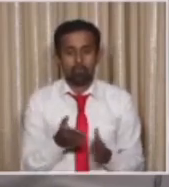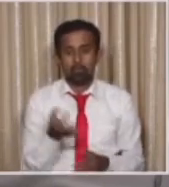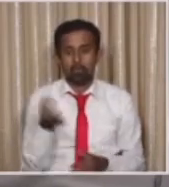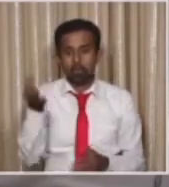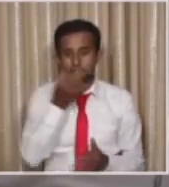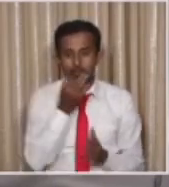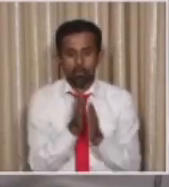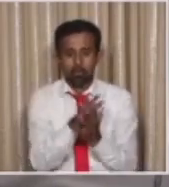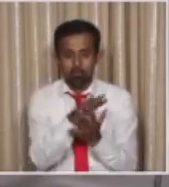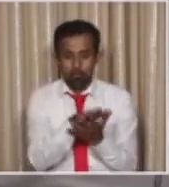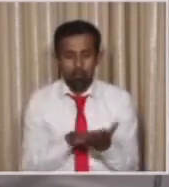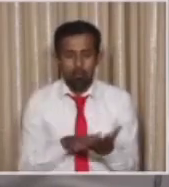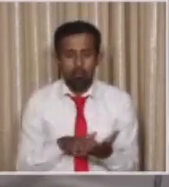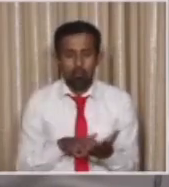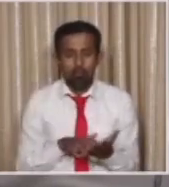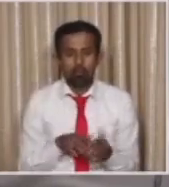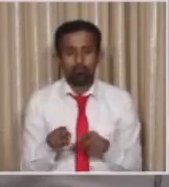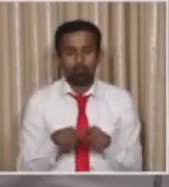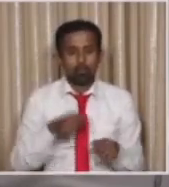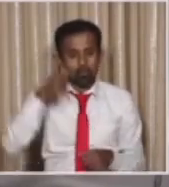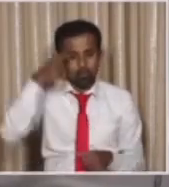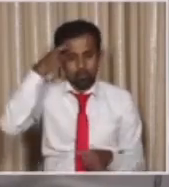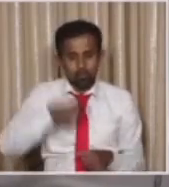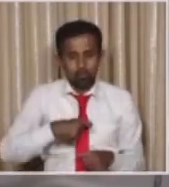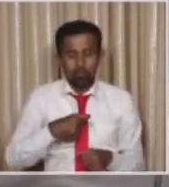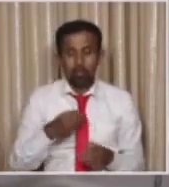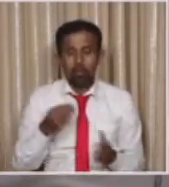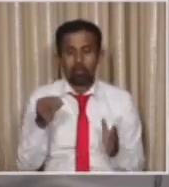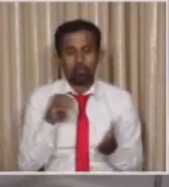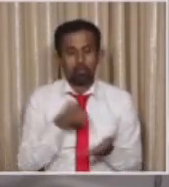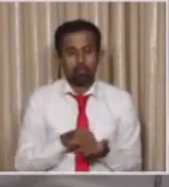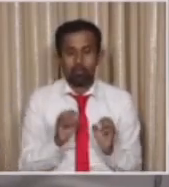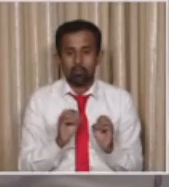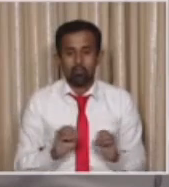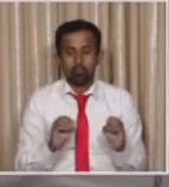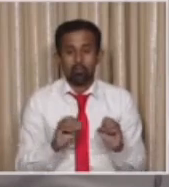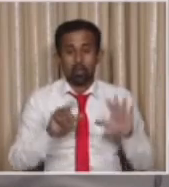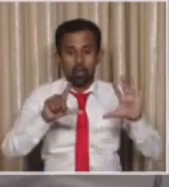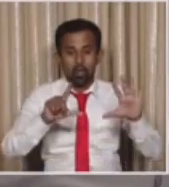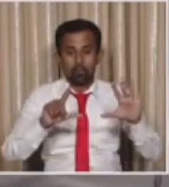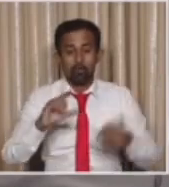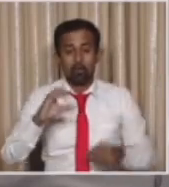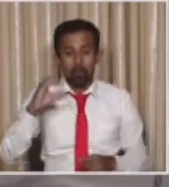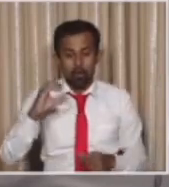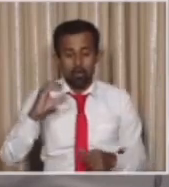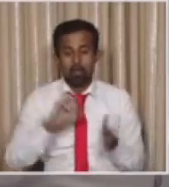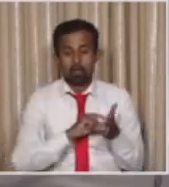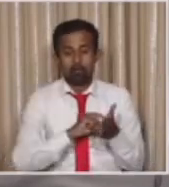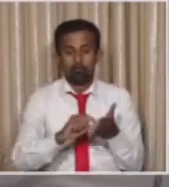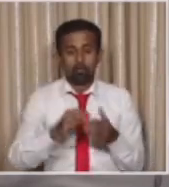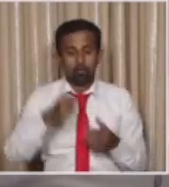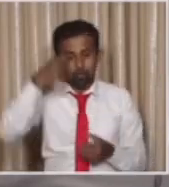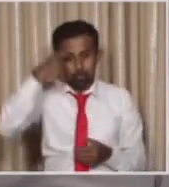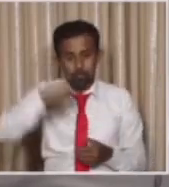चोदना पत्रे एविनी साक्षि सपी मकलाने हत आ वगंती मे साक्षि